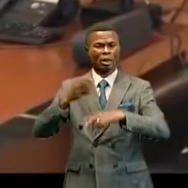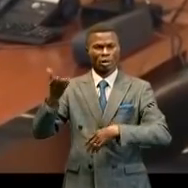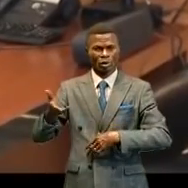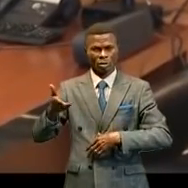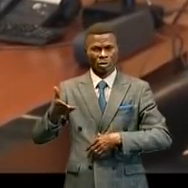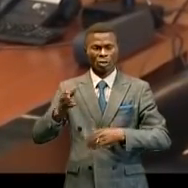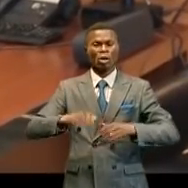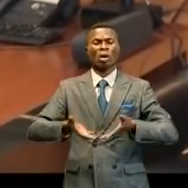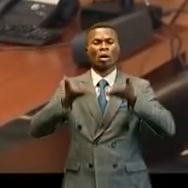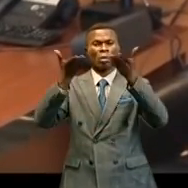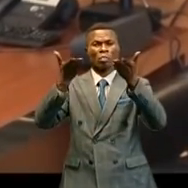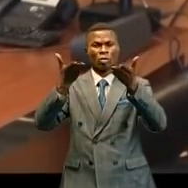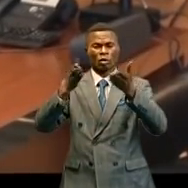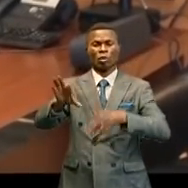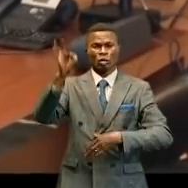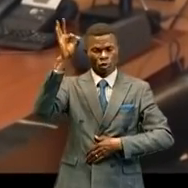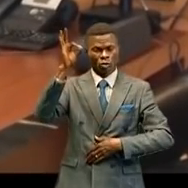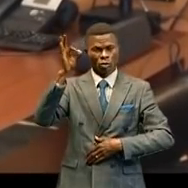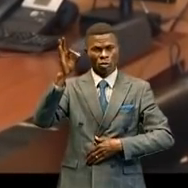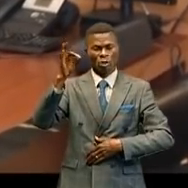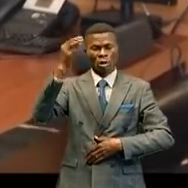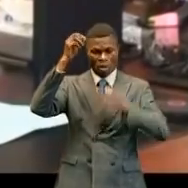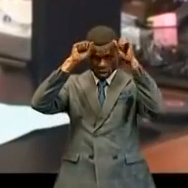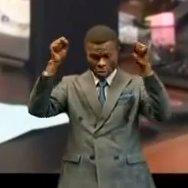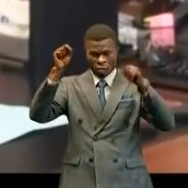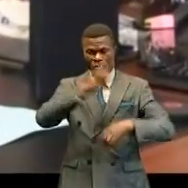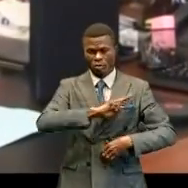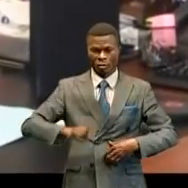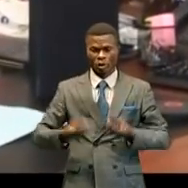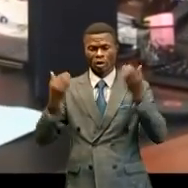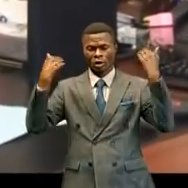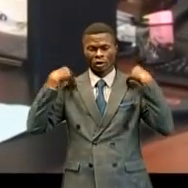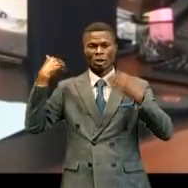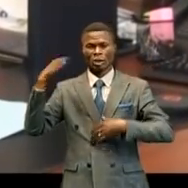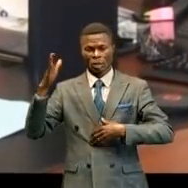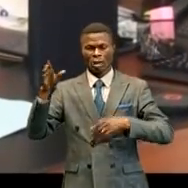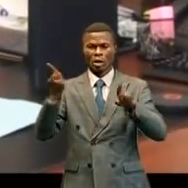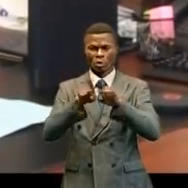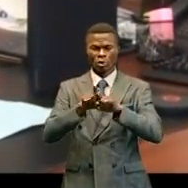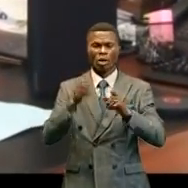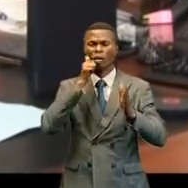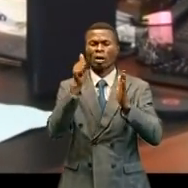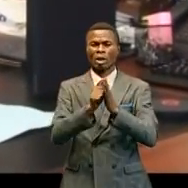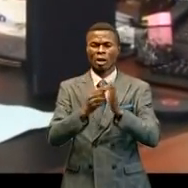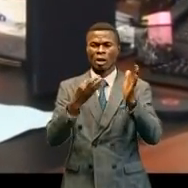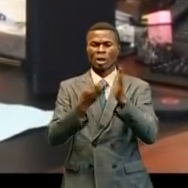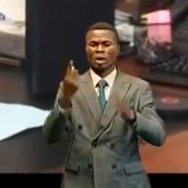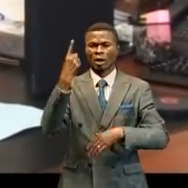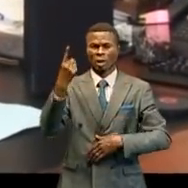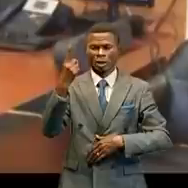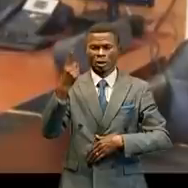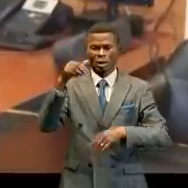La proposition de leur nomination par le président de la République, chef de l'État, conformément à l'article 81 de